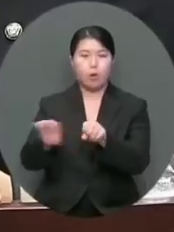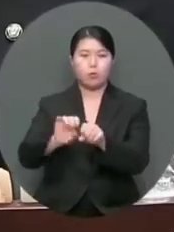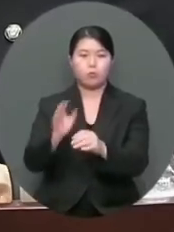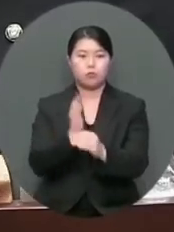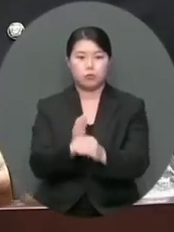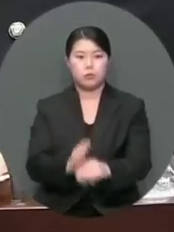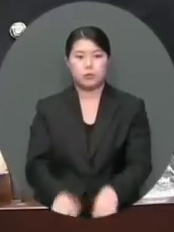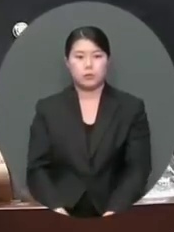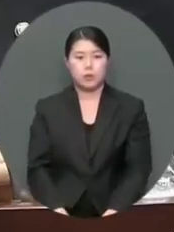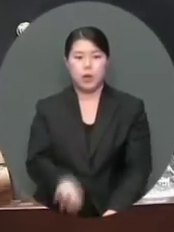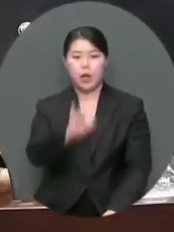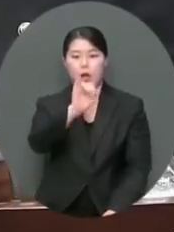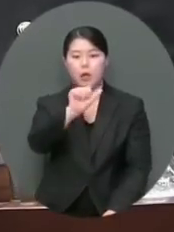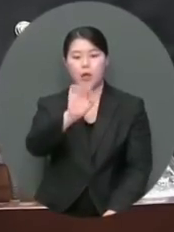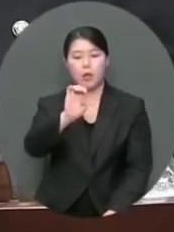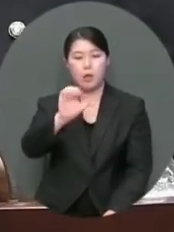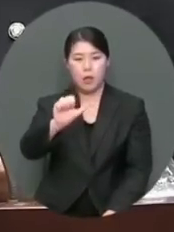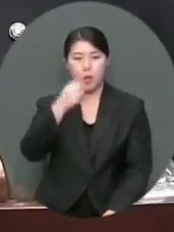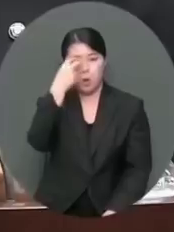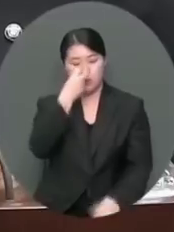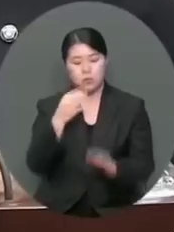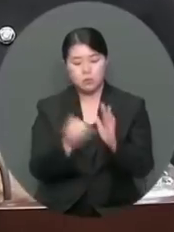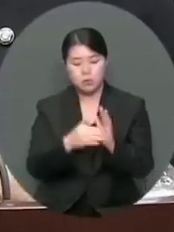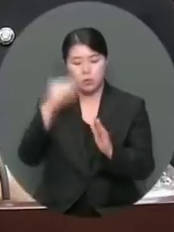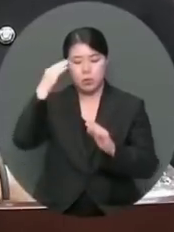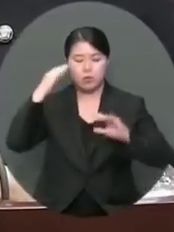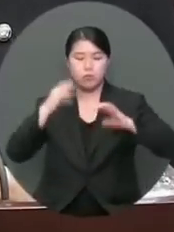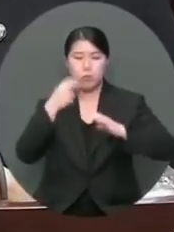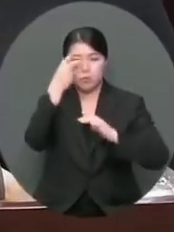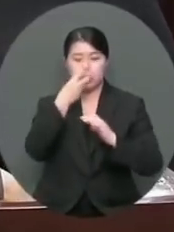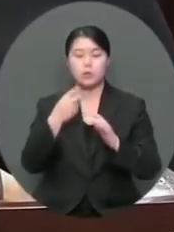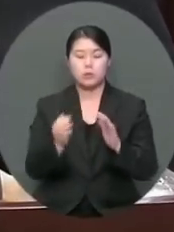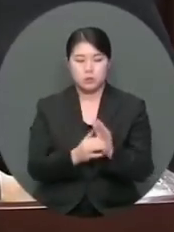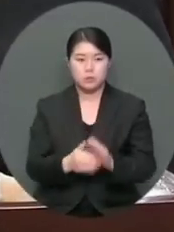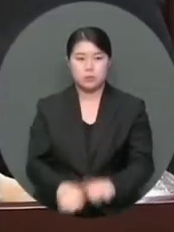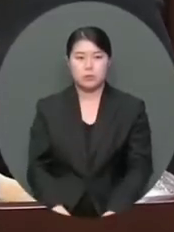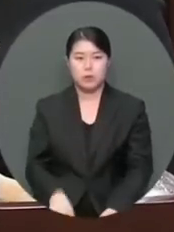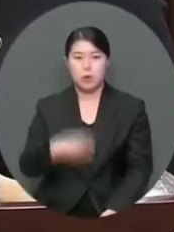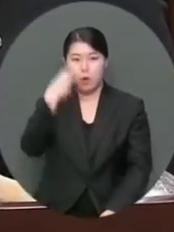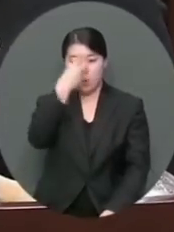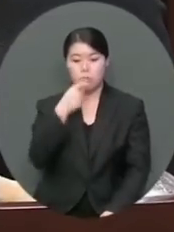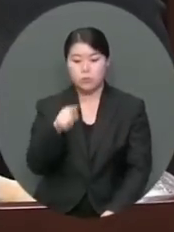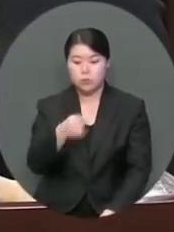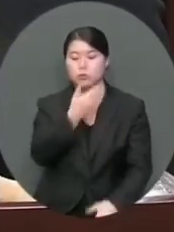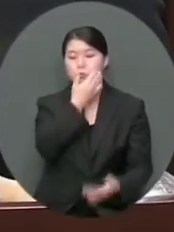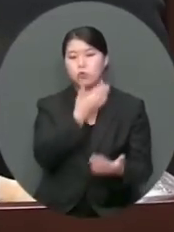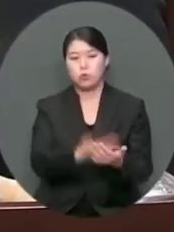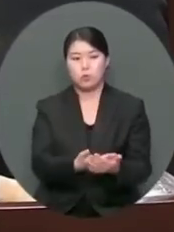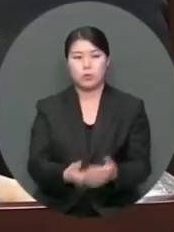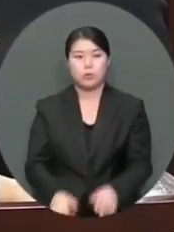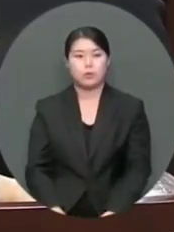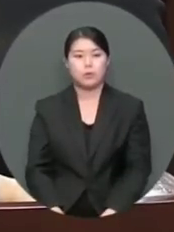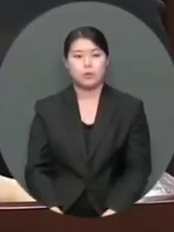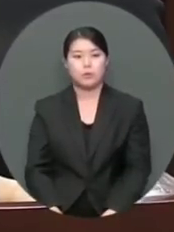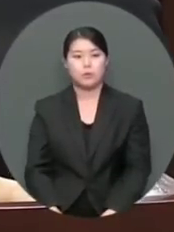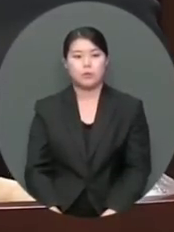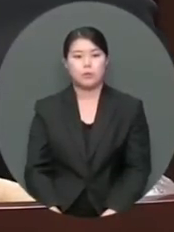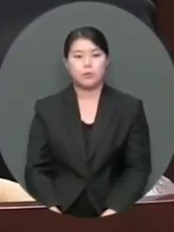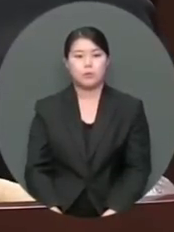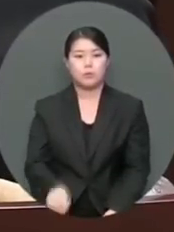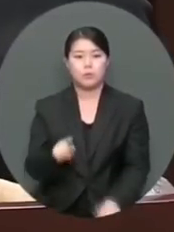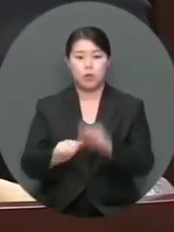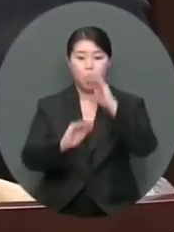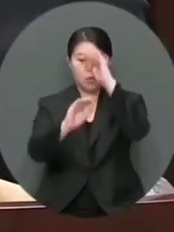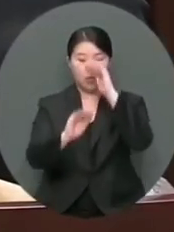그렇게 IAEA가 검증하고 우리가 검증하고 있습니다. 검증하는 것이 중요한 겁니다. 의원님처럼 이러한